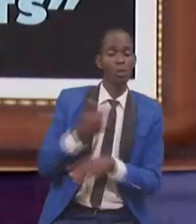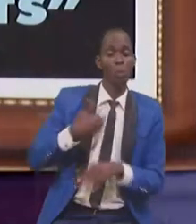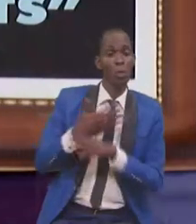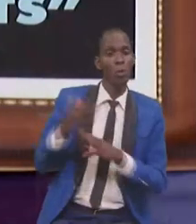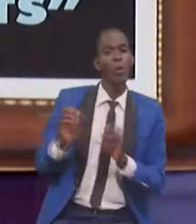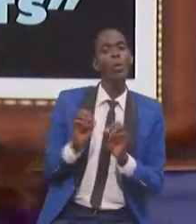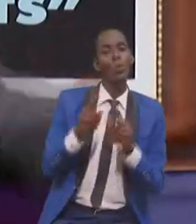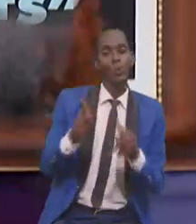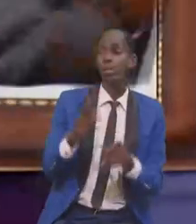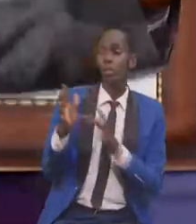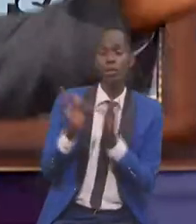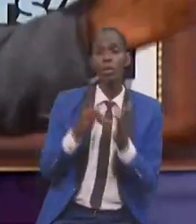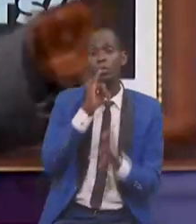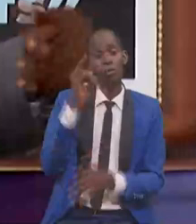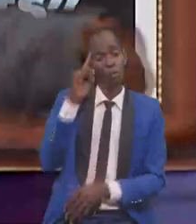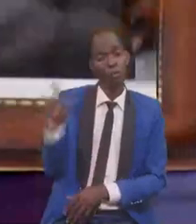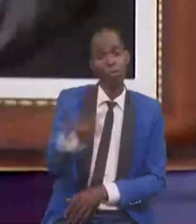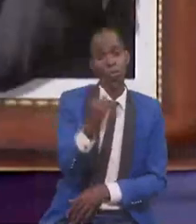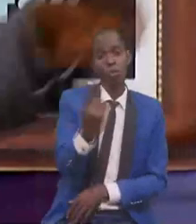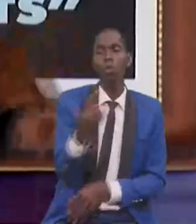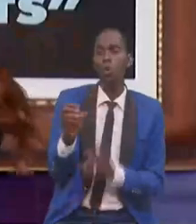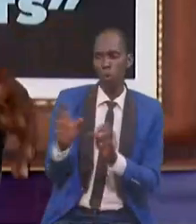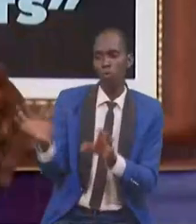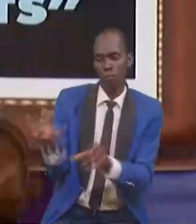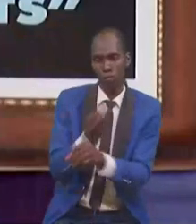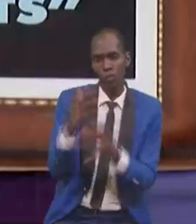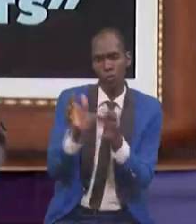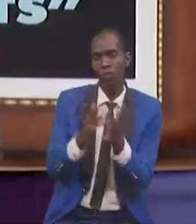renvoyer. Donc si c'est votre attitude, que prenez Jésus là,